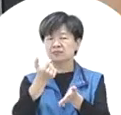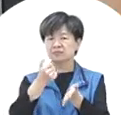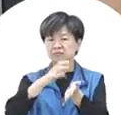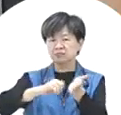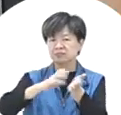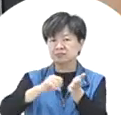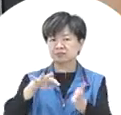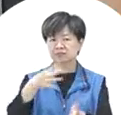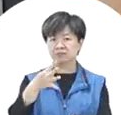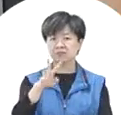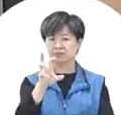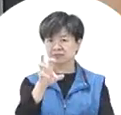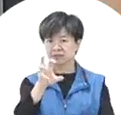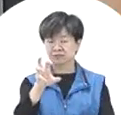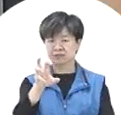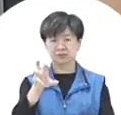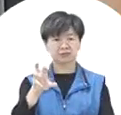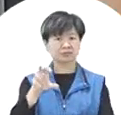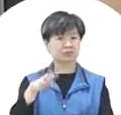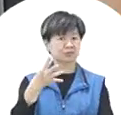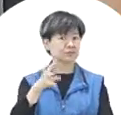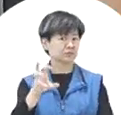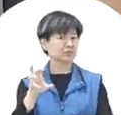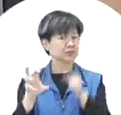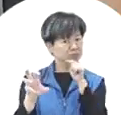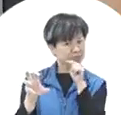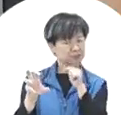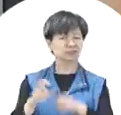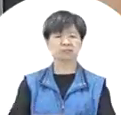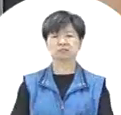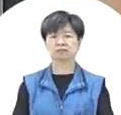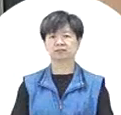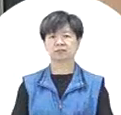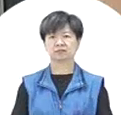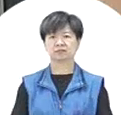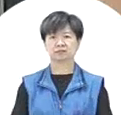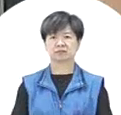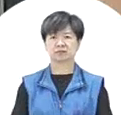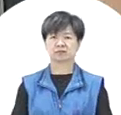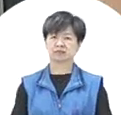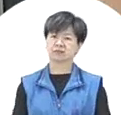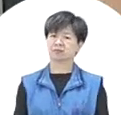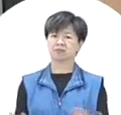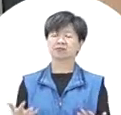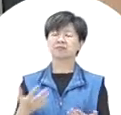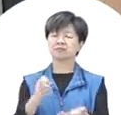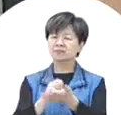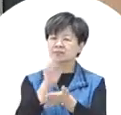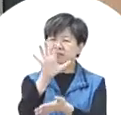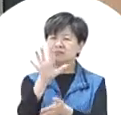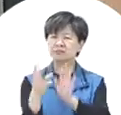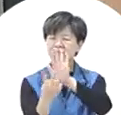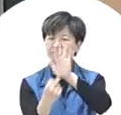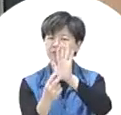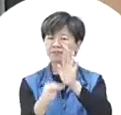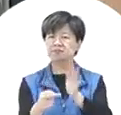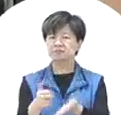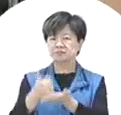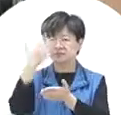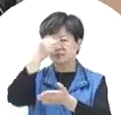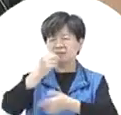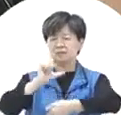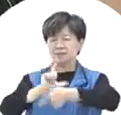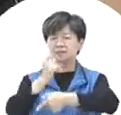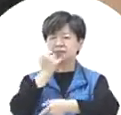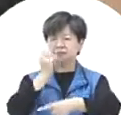知道，到底480点，然后 跟业报告，其实他本身他们都可以凭敬老卡就已经有半价